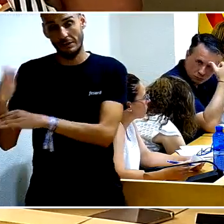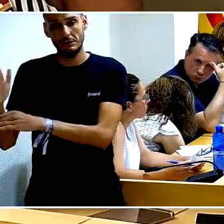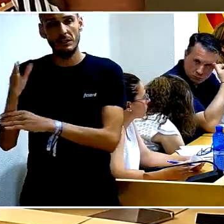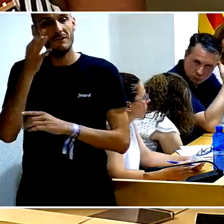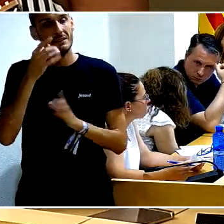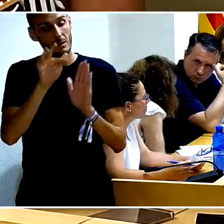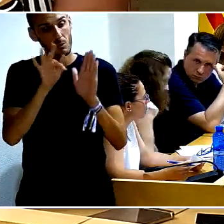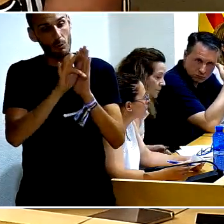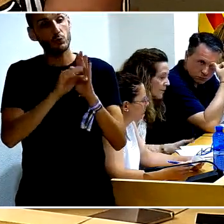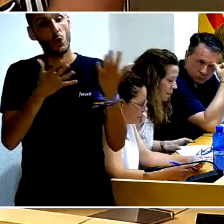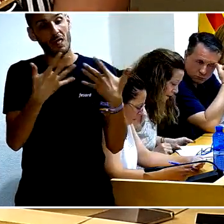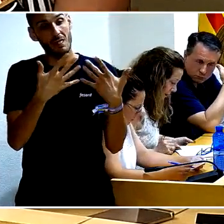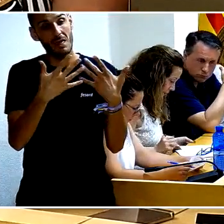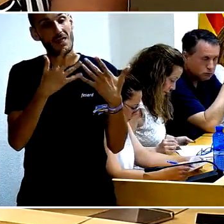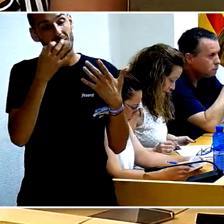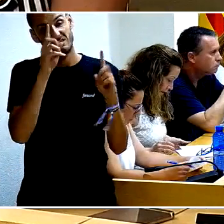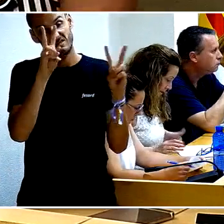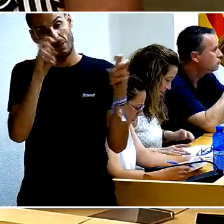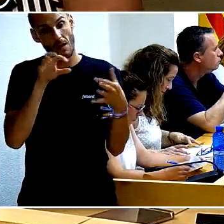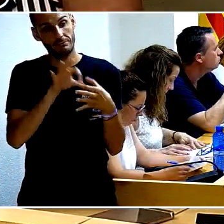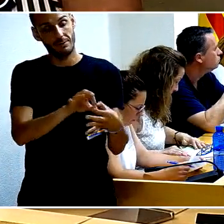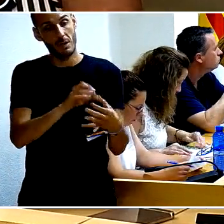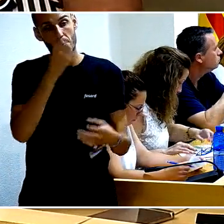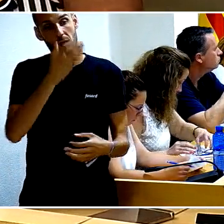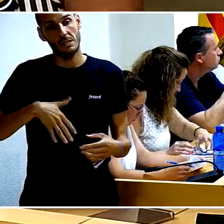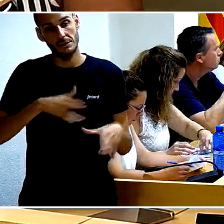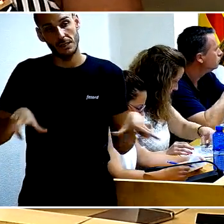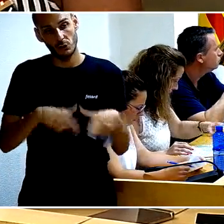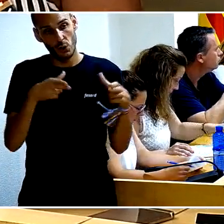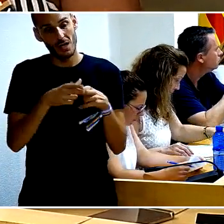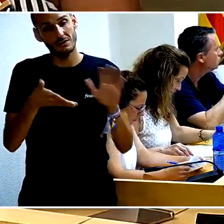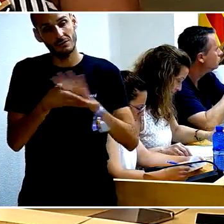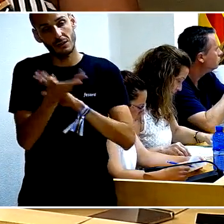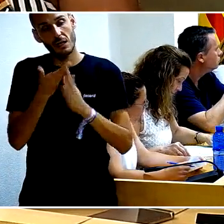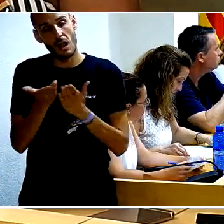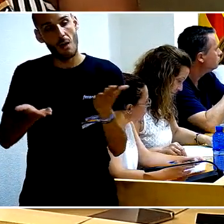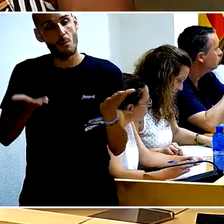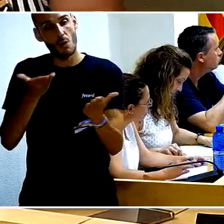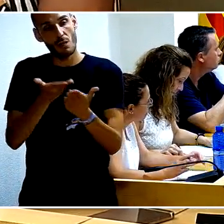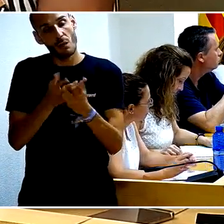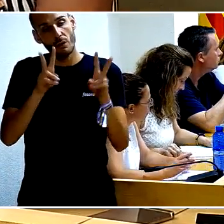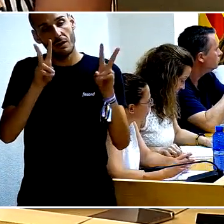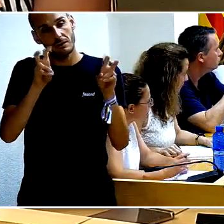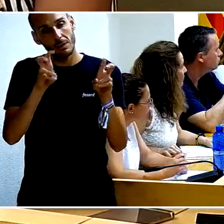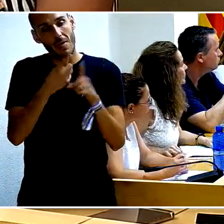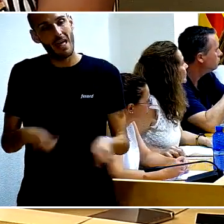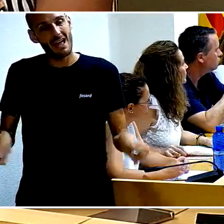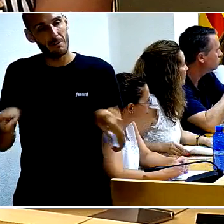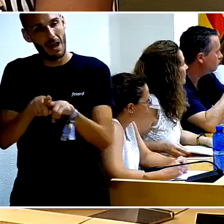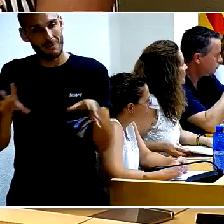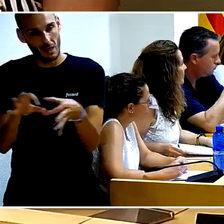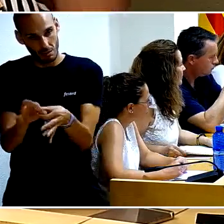canviar el punt número 10 de benestar social, que és la moció per el tema de l'agermanament, d'on han vingut